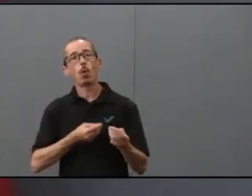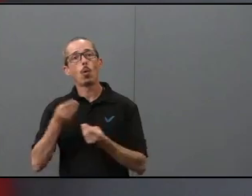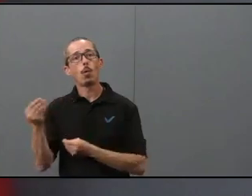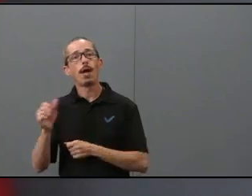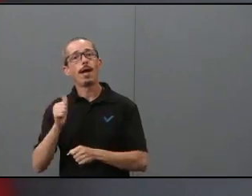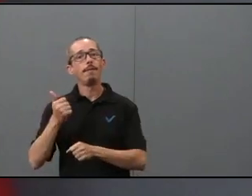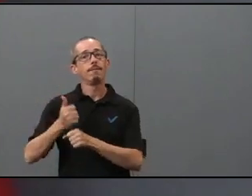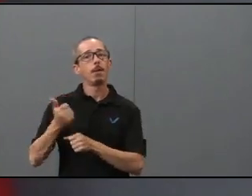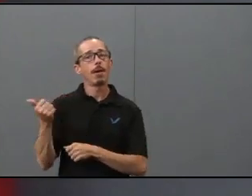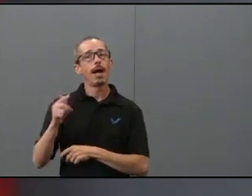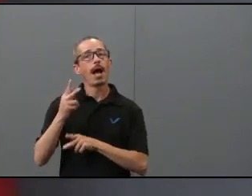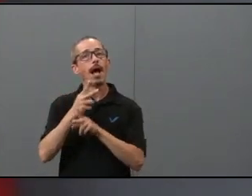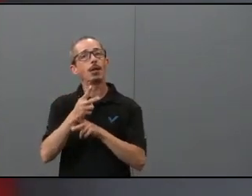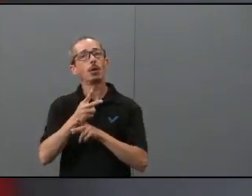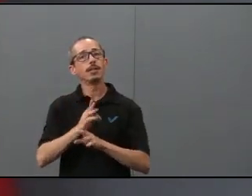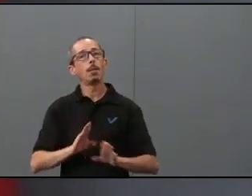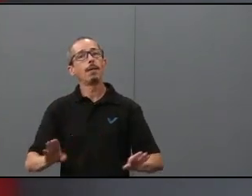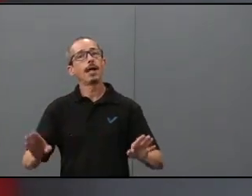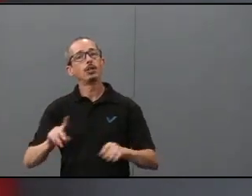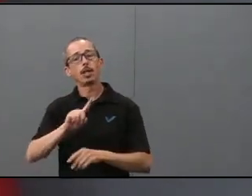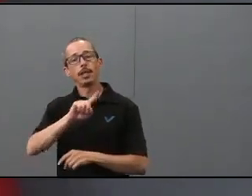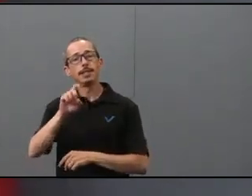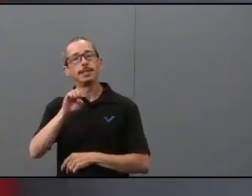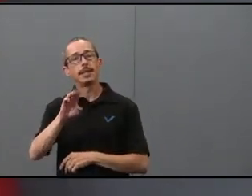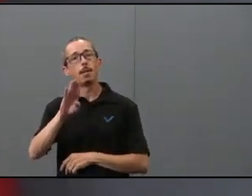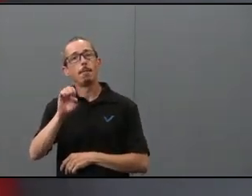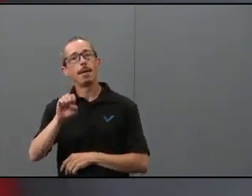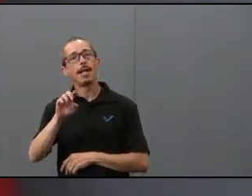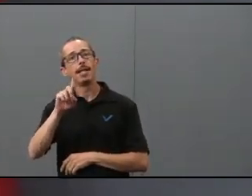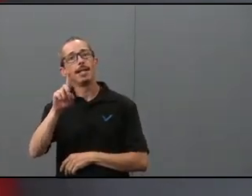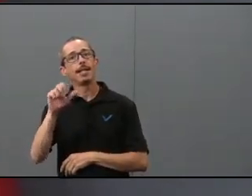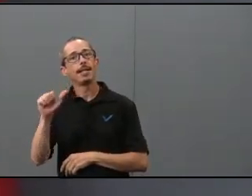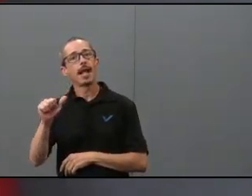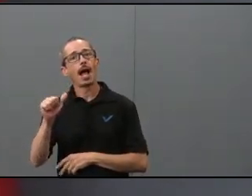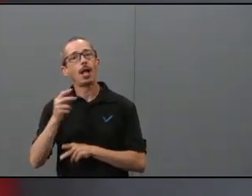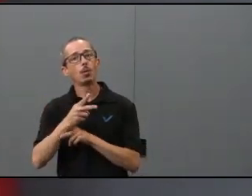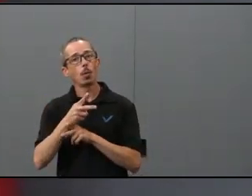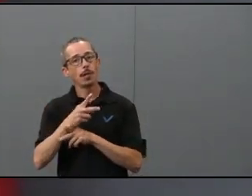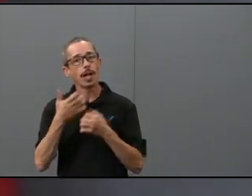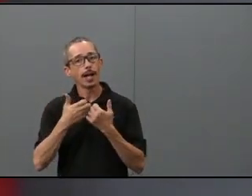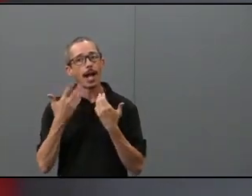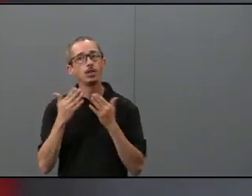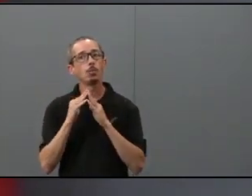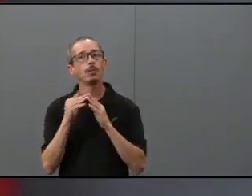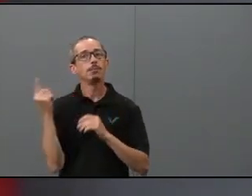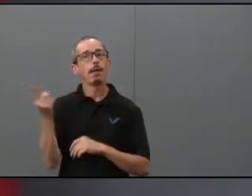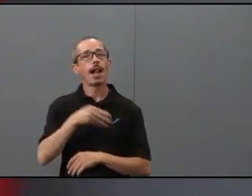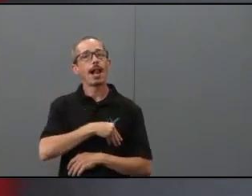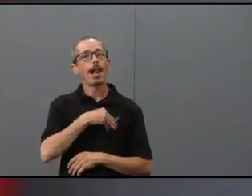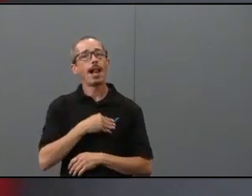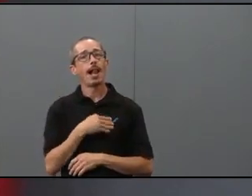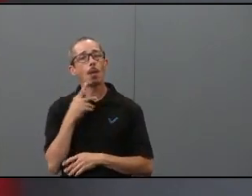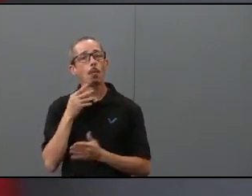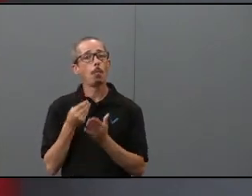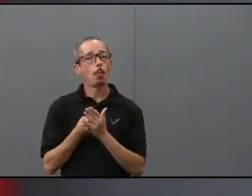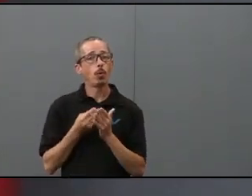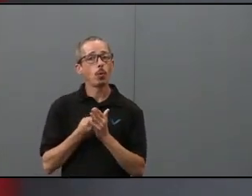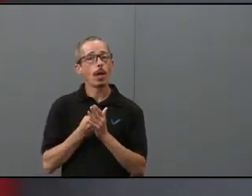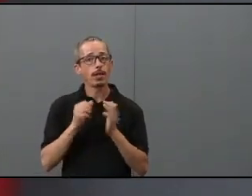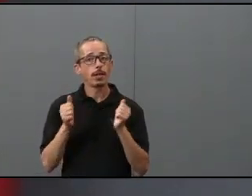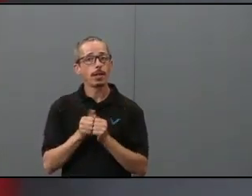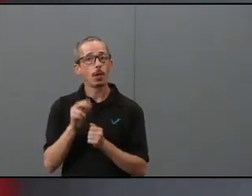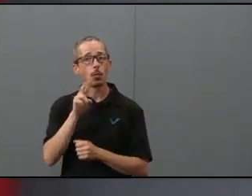à la firme entretien ménager Zepeda pour les services d'entretien ménager des garages municipaux pour un montant total